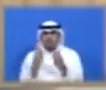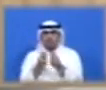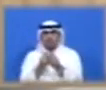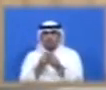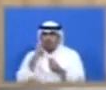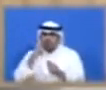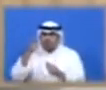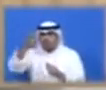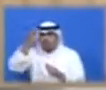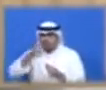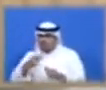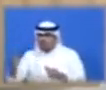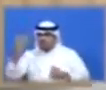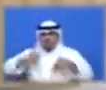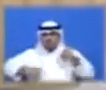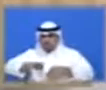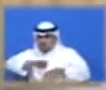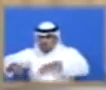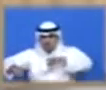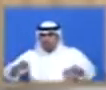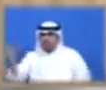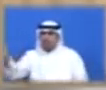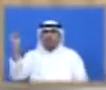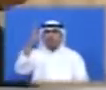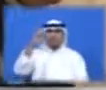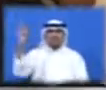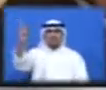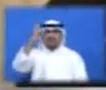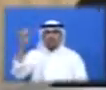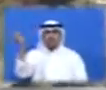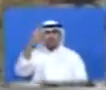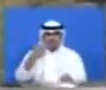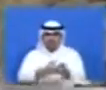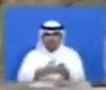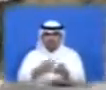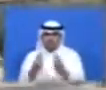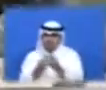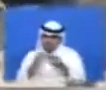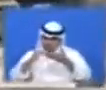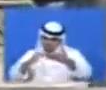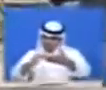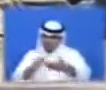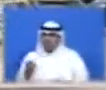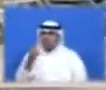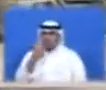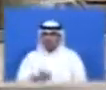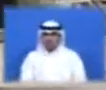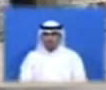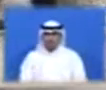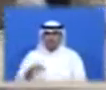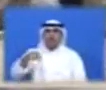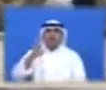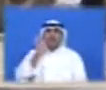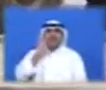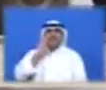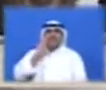الحالة، وبالتالي نقلهم إلى المستشفيات المعنية لتلقي العلاج الدائم هناك. هذا التمرين الميداني الوهمي